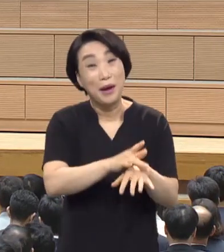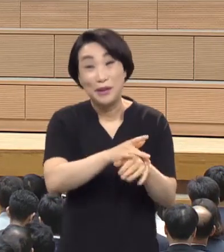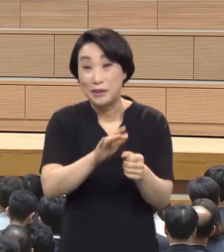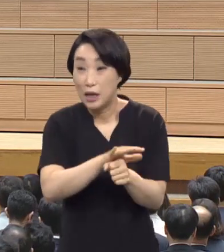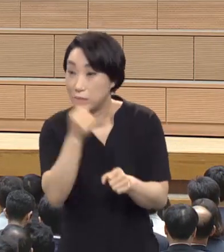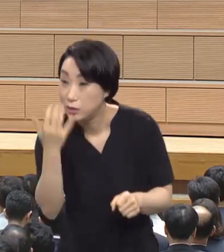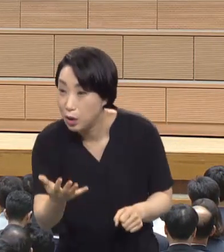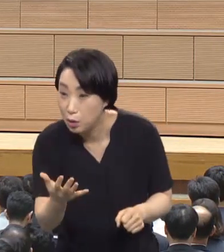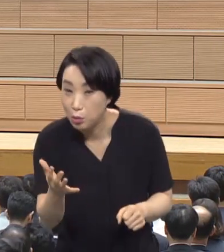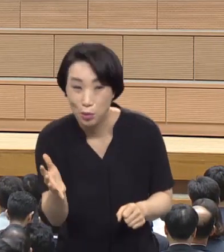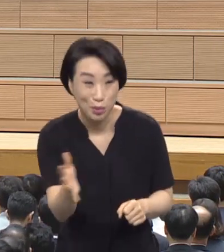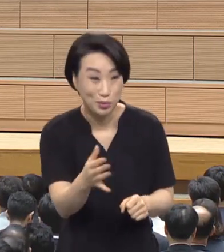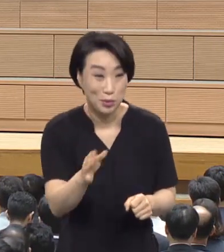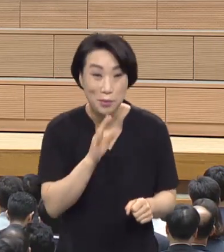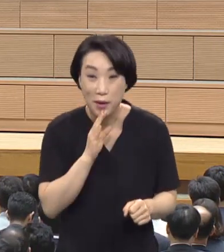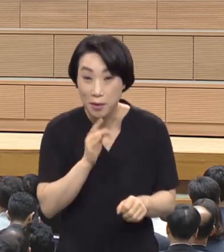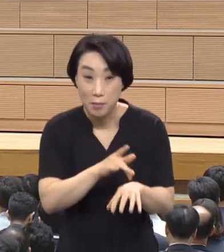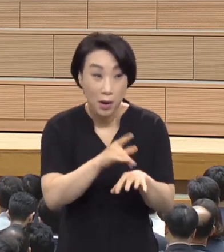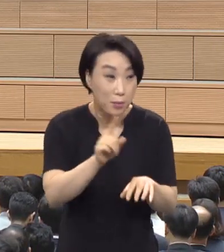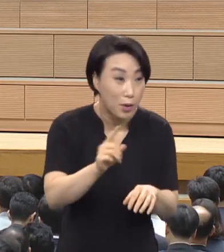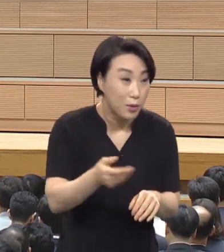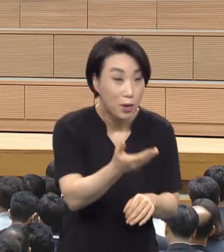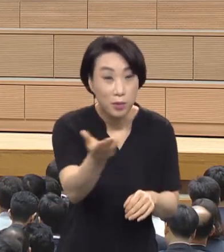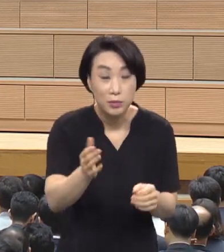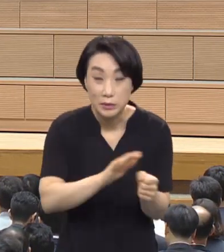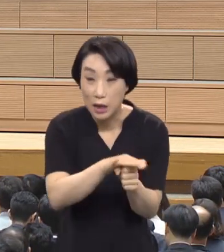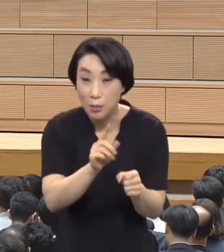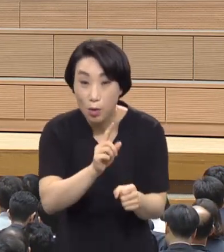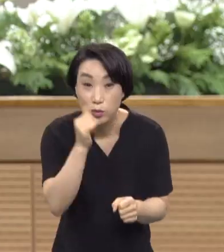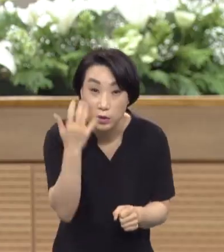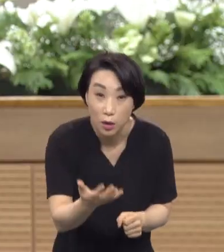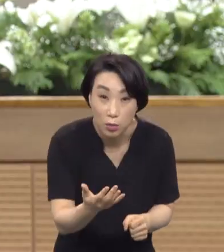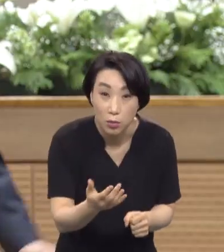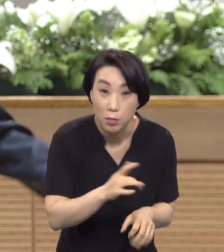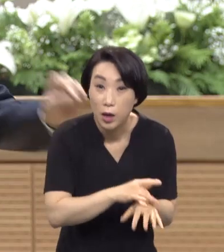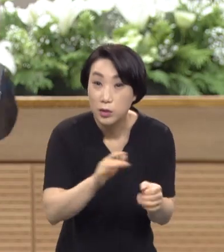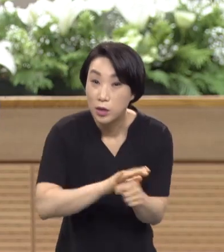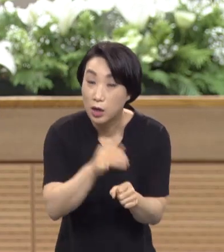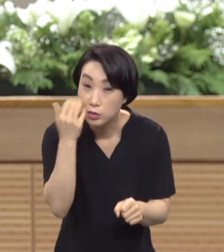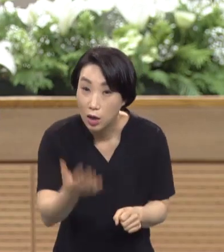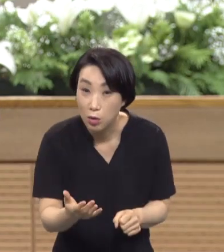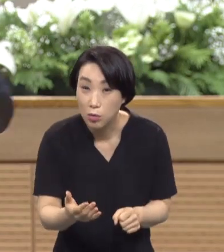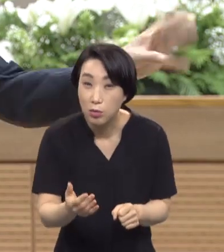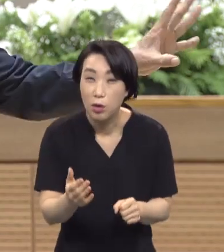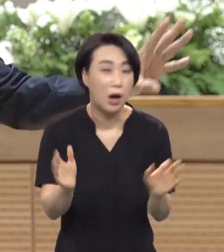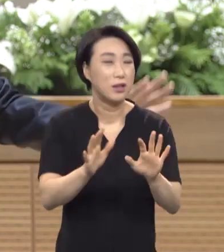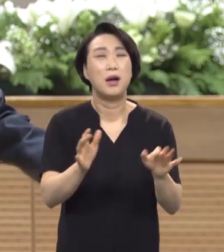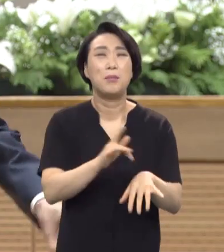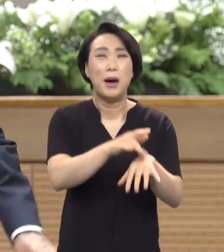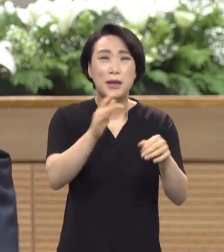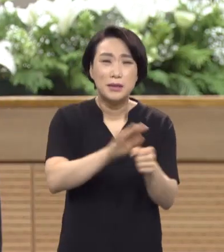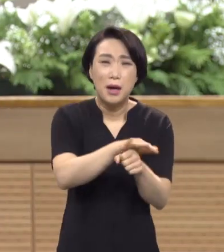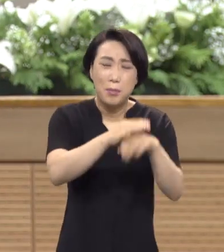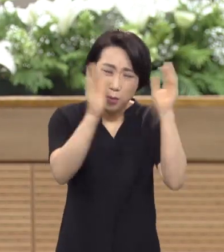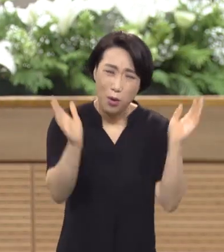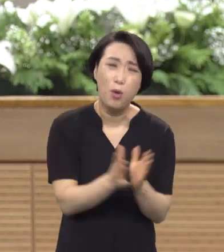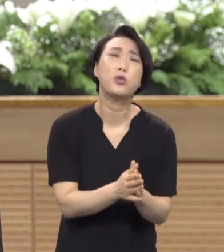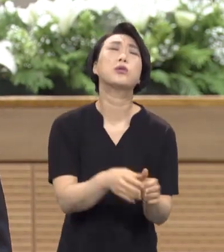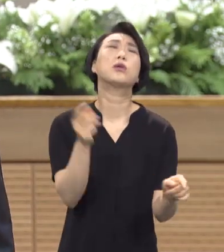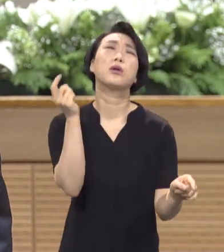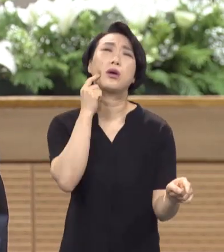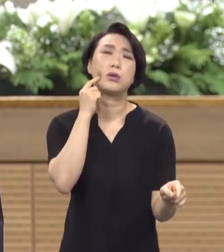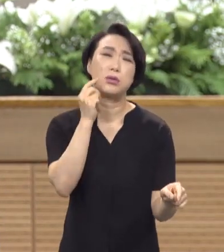봤어. 마귀가 뭘 사랑하는 걸 봤냐고. 마귀 사랑은 전부 거짓말이오.